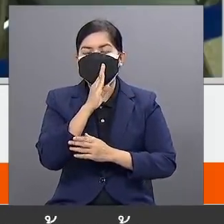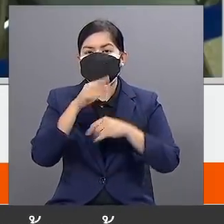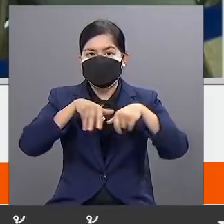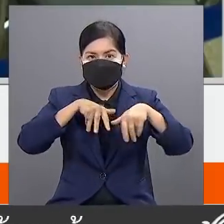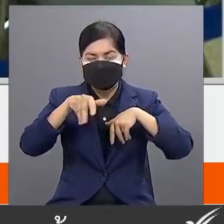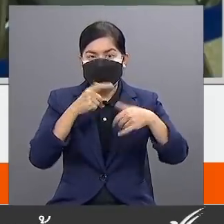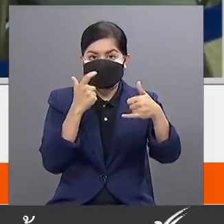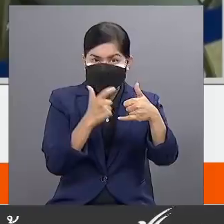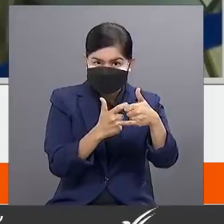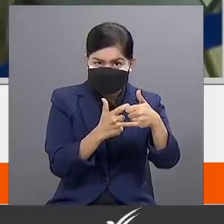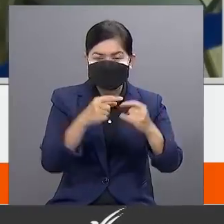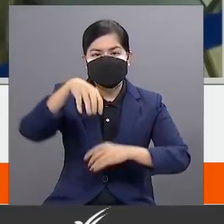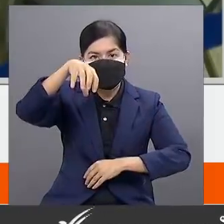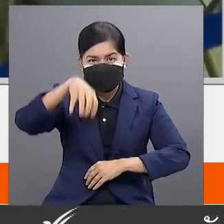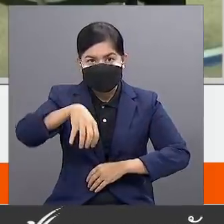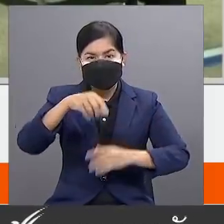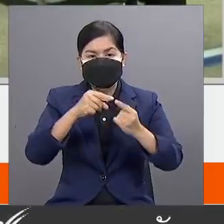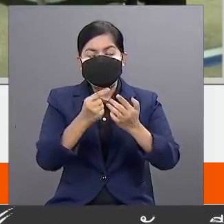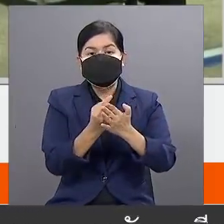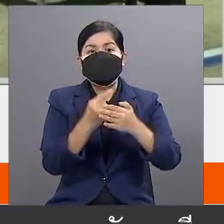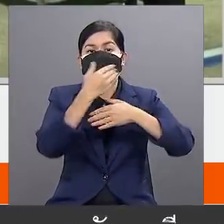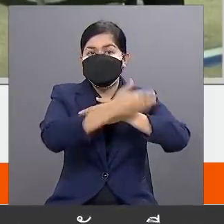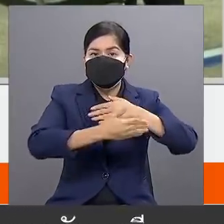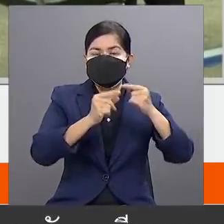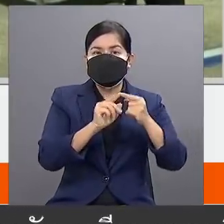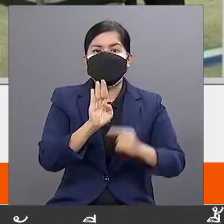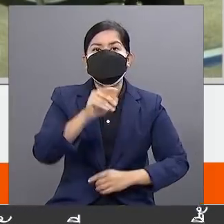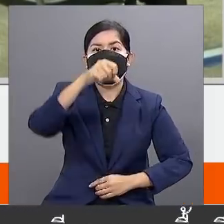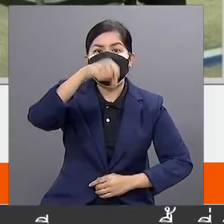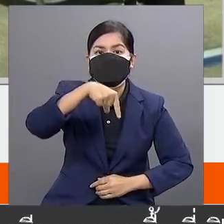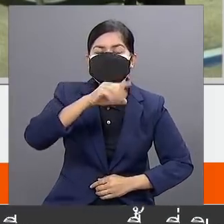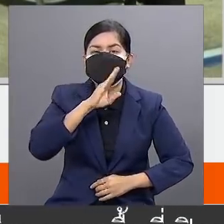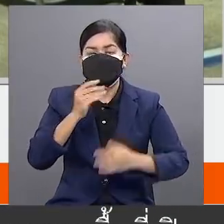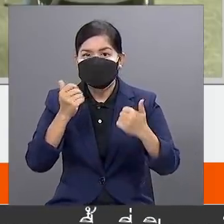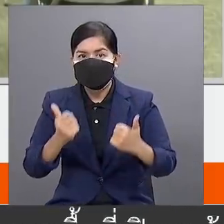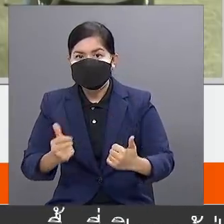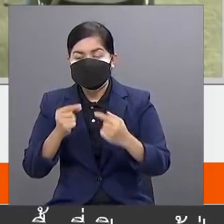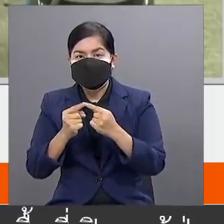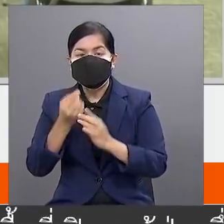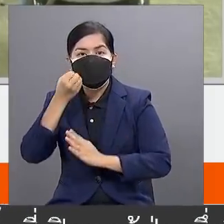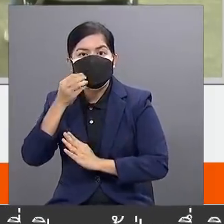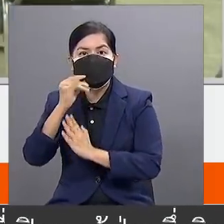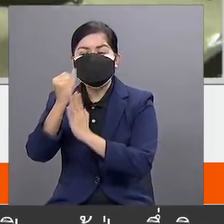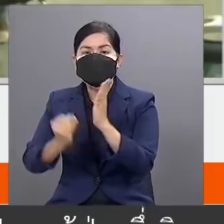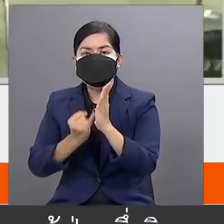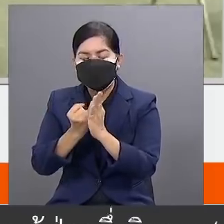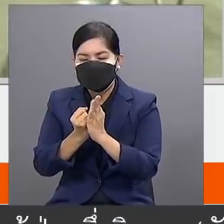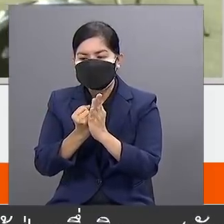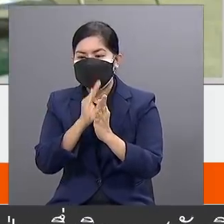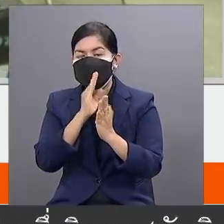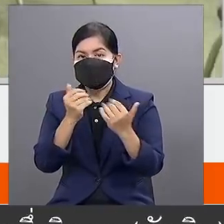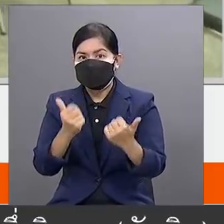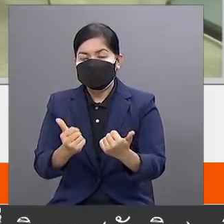แล้วยัอยู่ต่างจัหวดอยู่เลยเข้ามาไม่ได้เนี่ยเขารู้ขาวสนตรงนี้ก็จะได้ไปไปิตเตไลบ้านได้ครัก็ถามวากลเวลไน